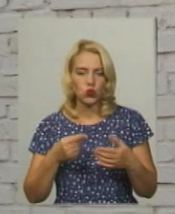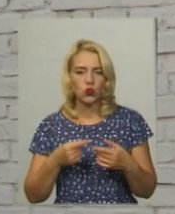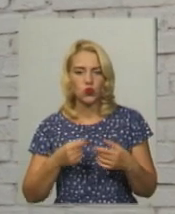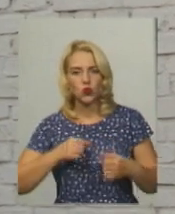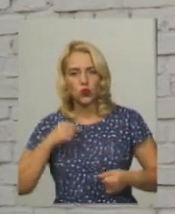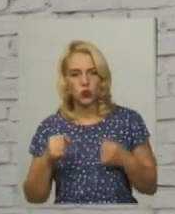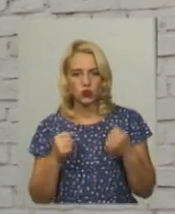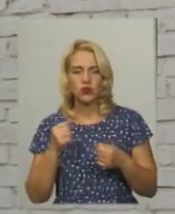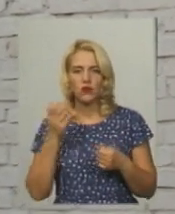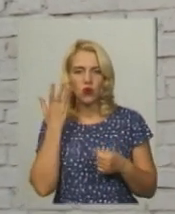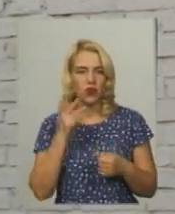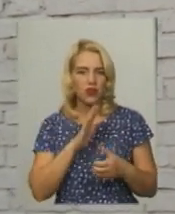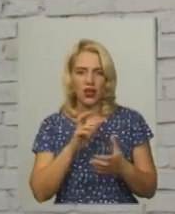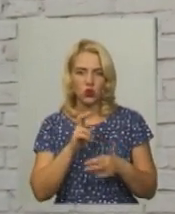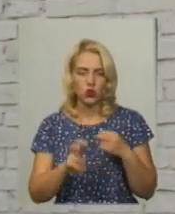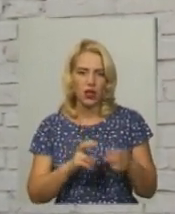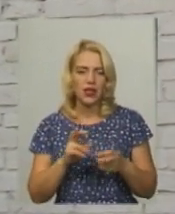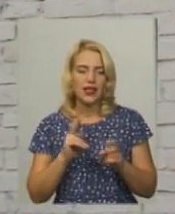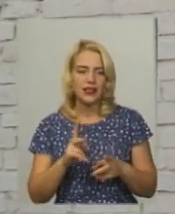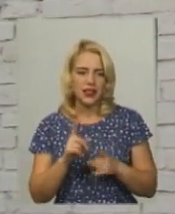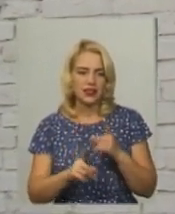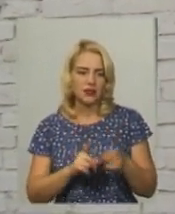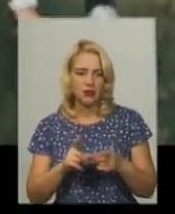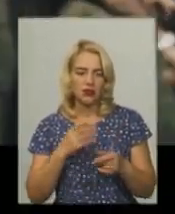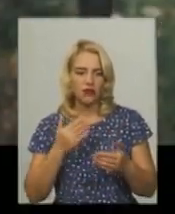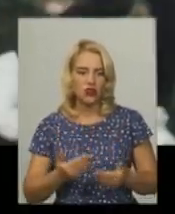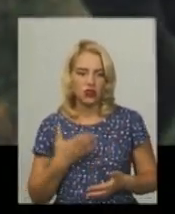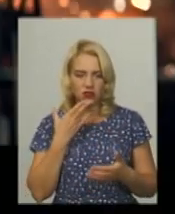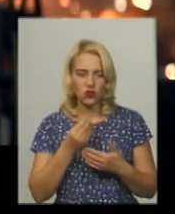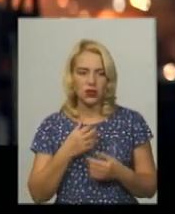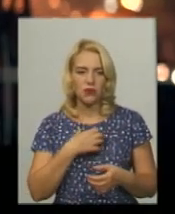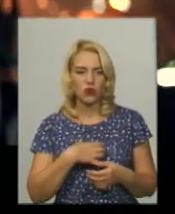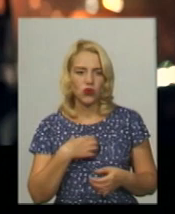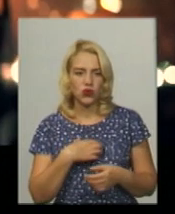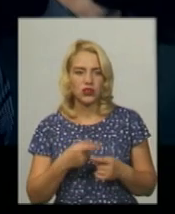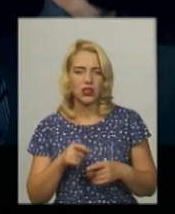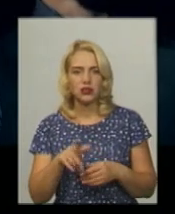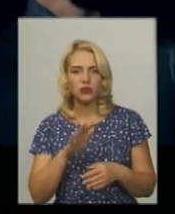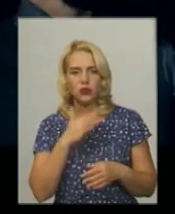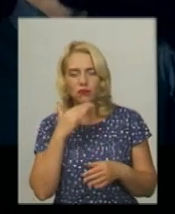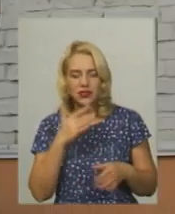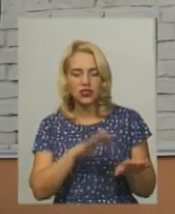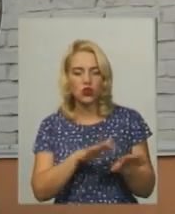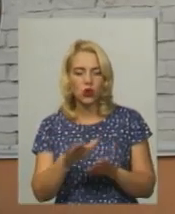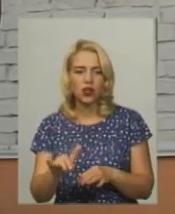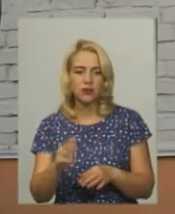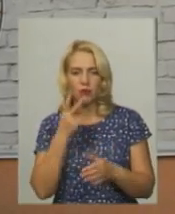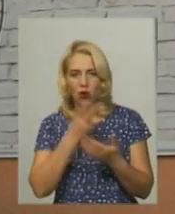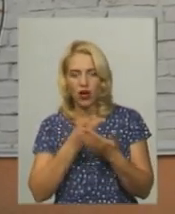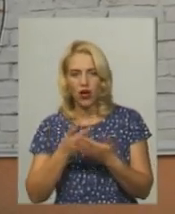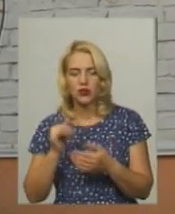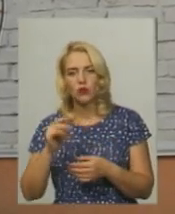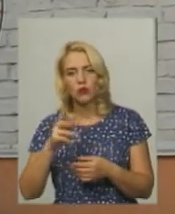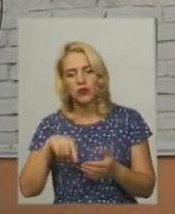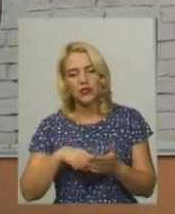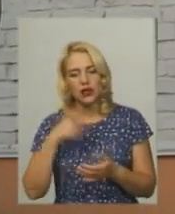шукали, і про те, як змінюють в житті іноді свої пріоритети. У фільмі буде залучено безліч локацій Хмельницького. Багато локацій,